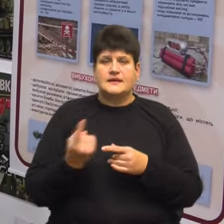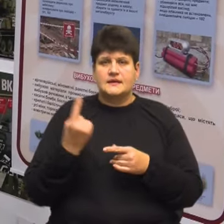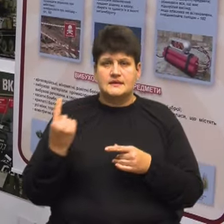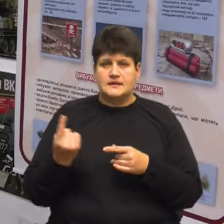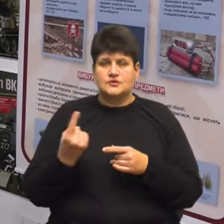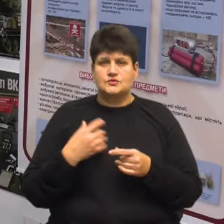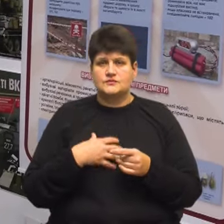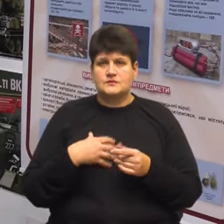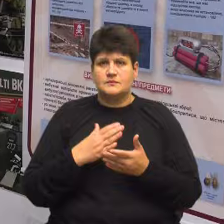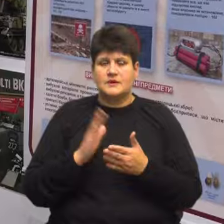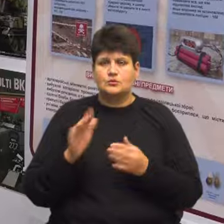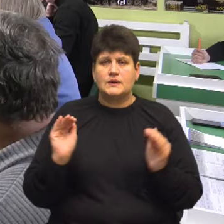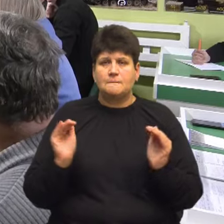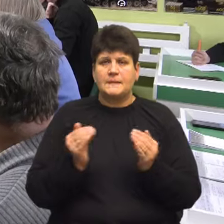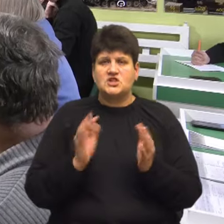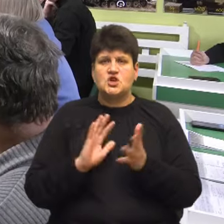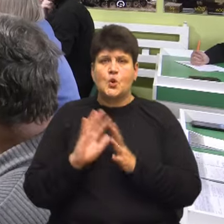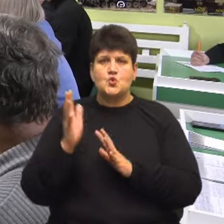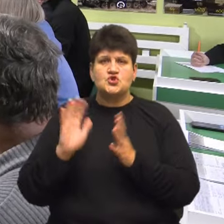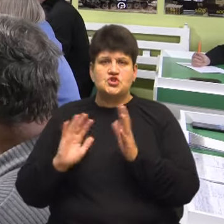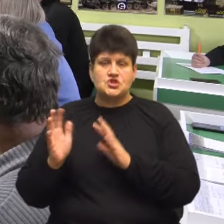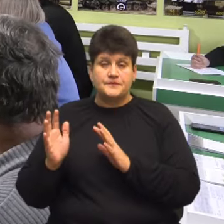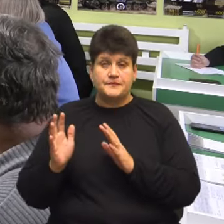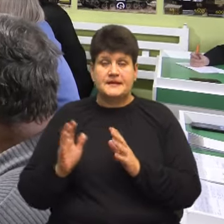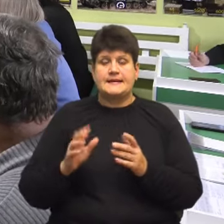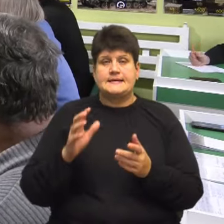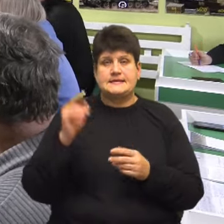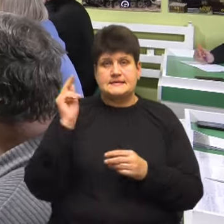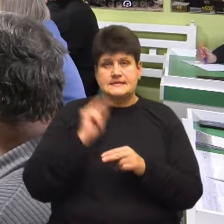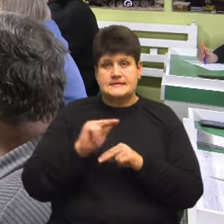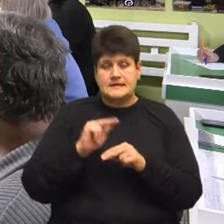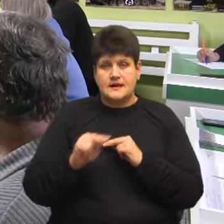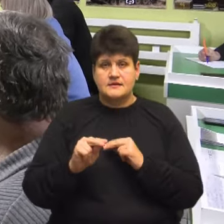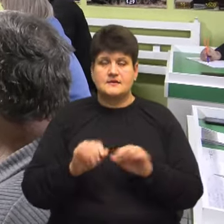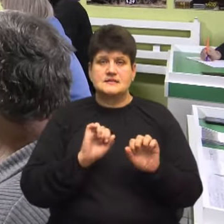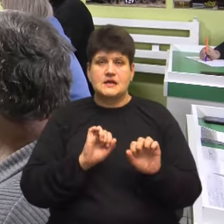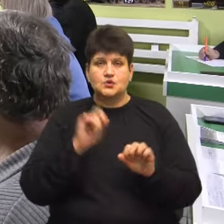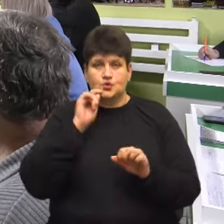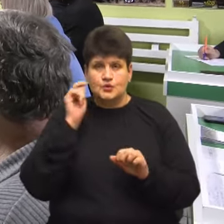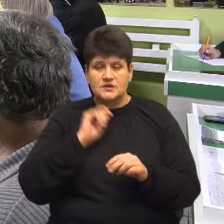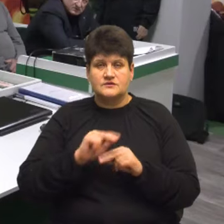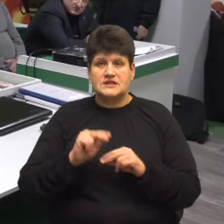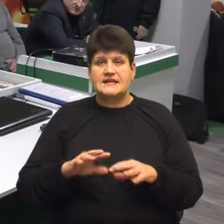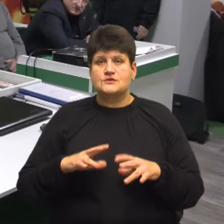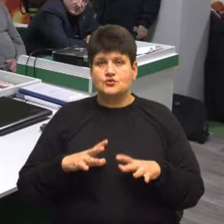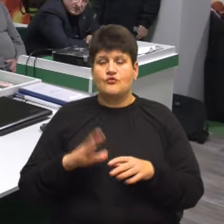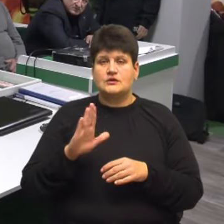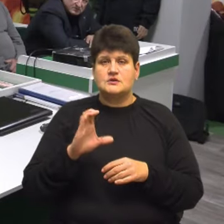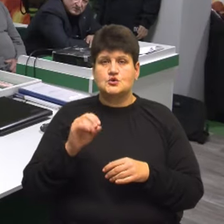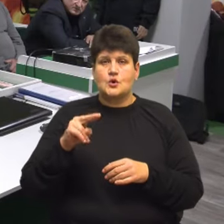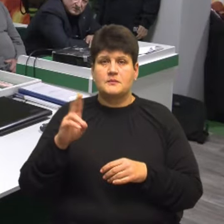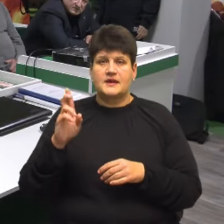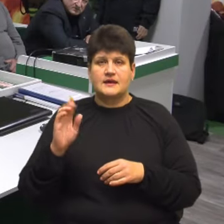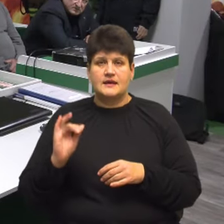осколків має бути поменше кущів. Заняття в класі захисту України викладає інструктор Володимир Сопків. В основному ми